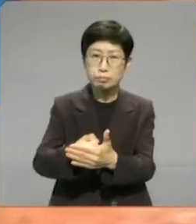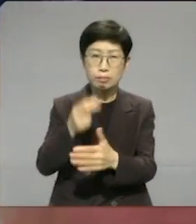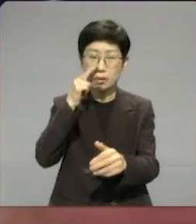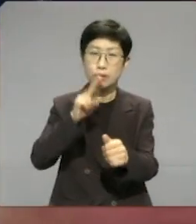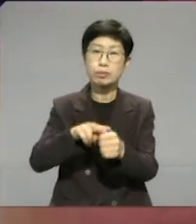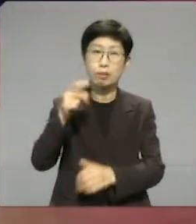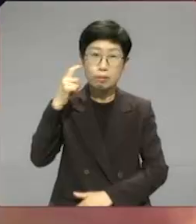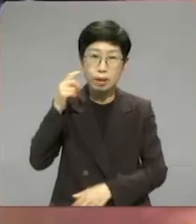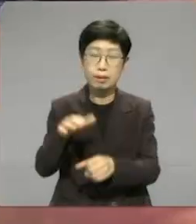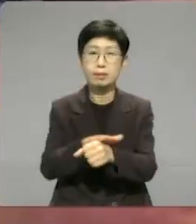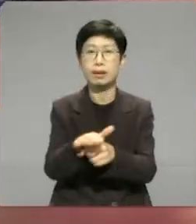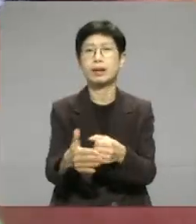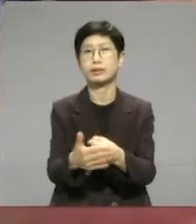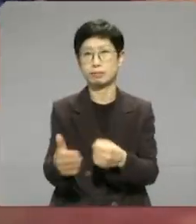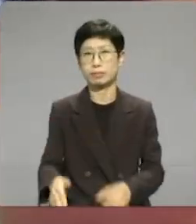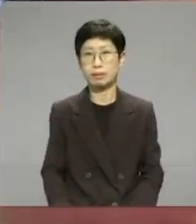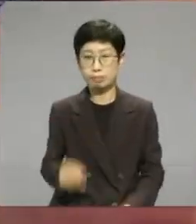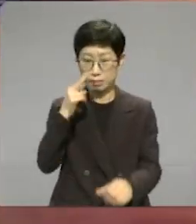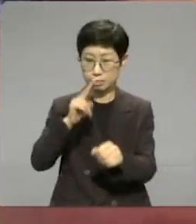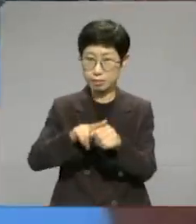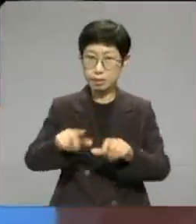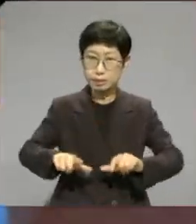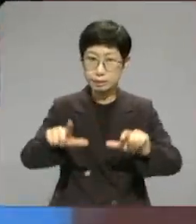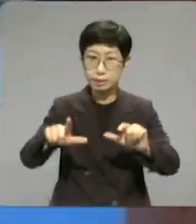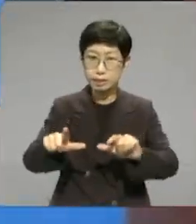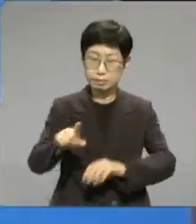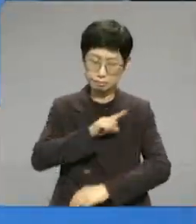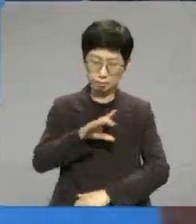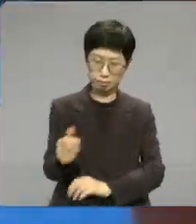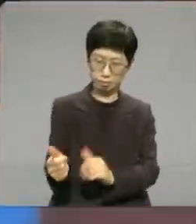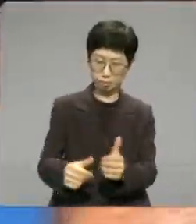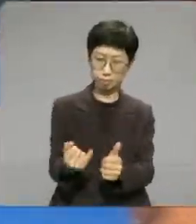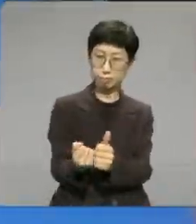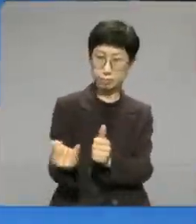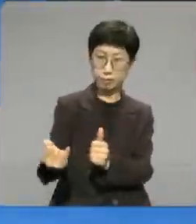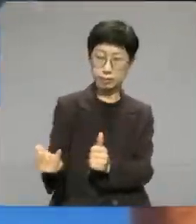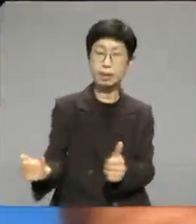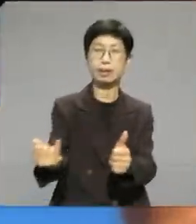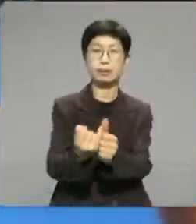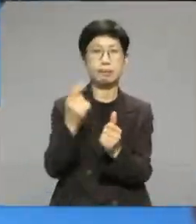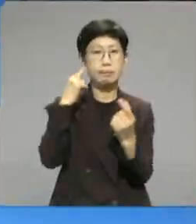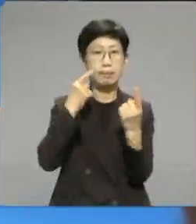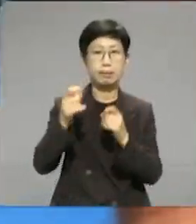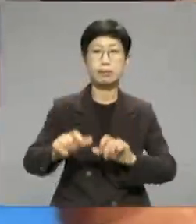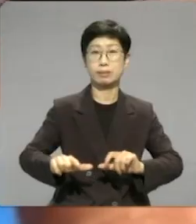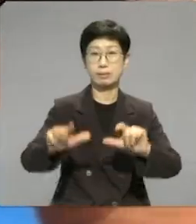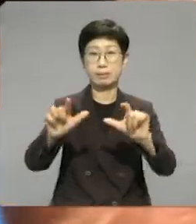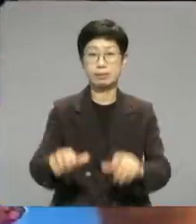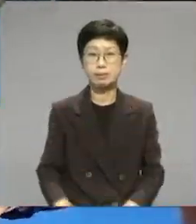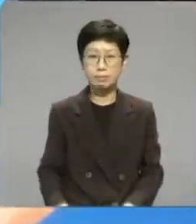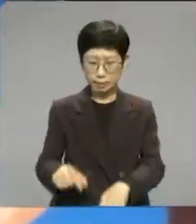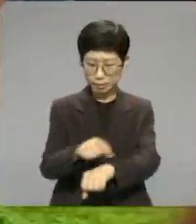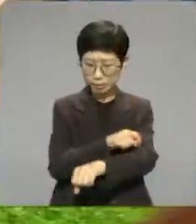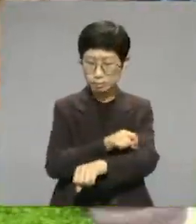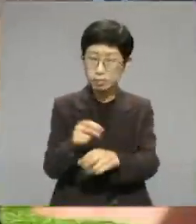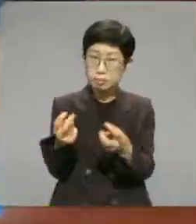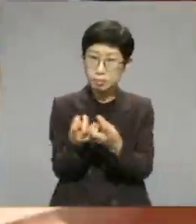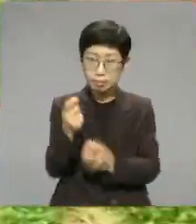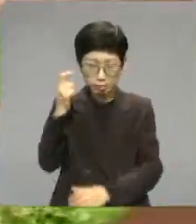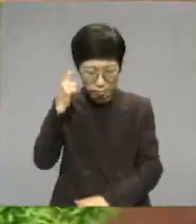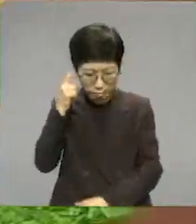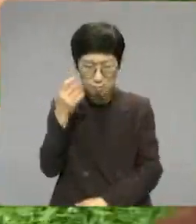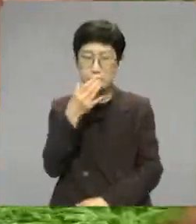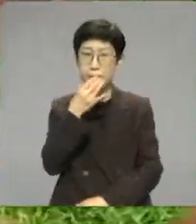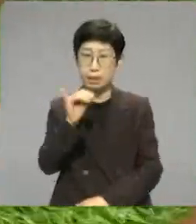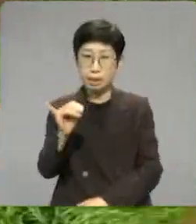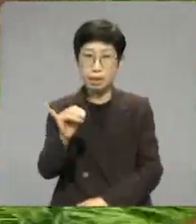때문이라는데요. 도전 당일은 먼저 세상을 떠난 아내와의 결혼기념일. 특별하게 보낼 방법을